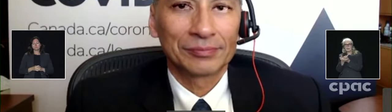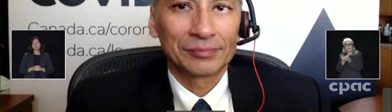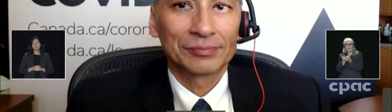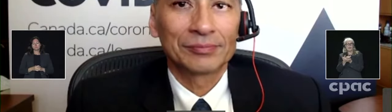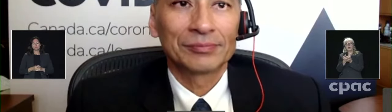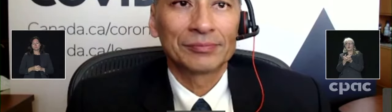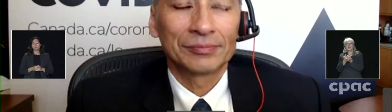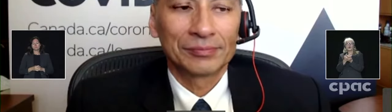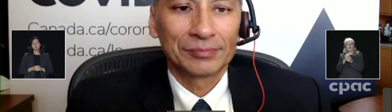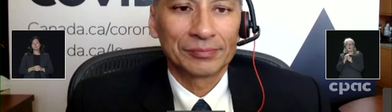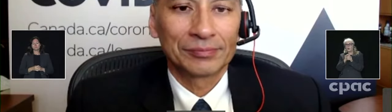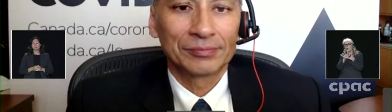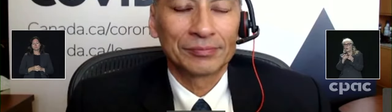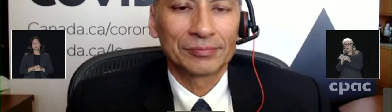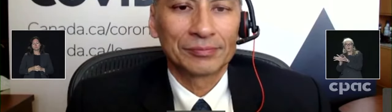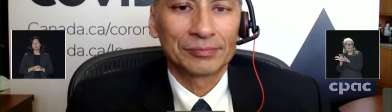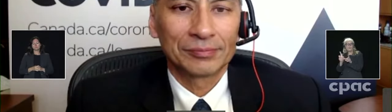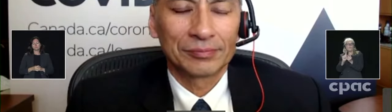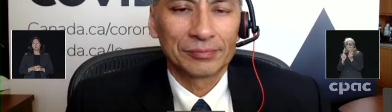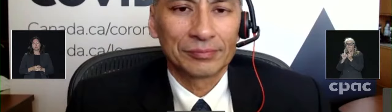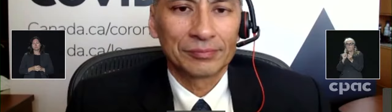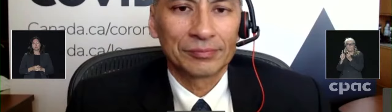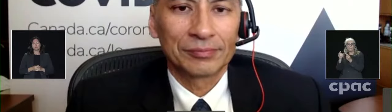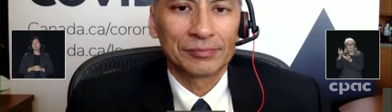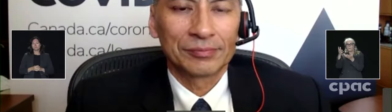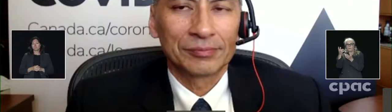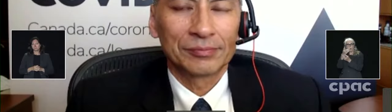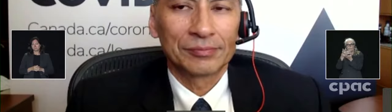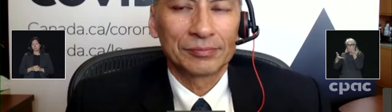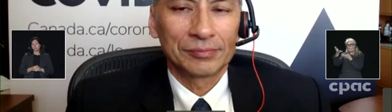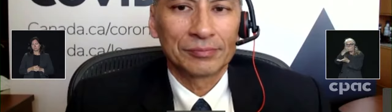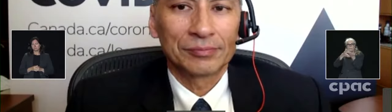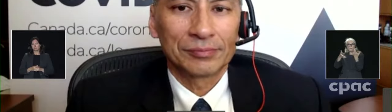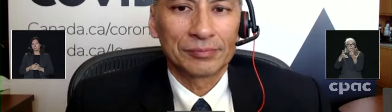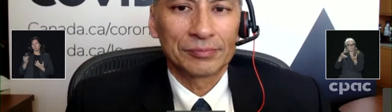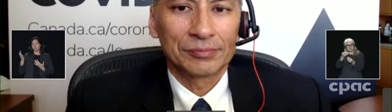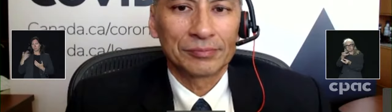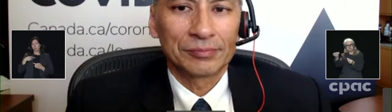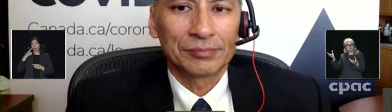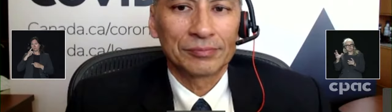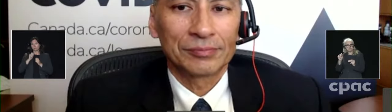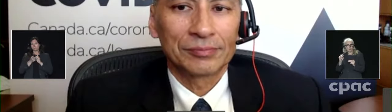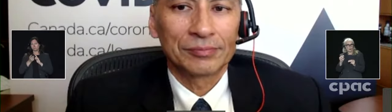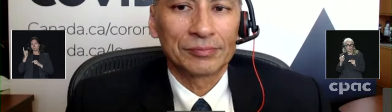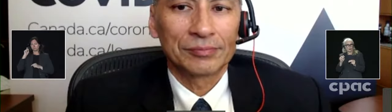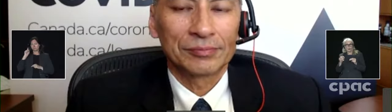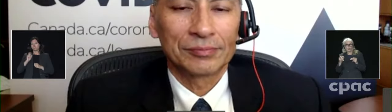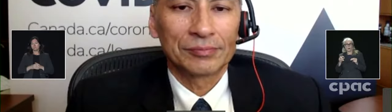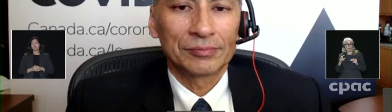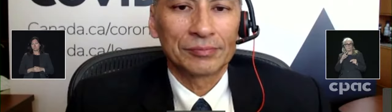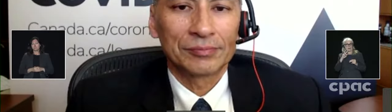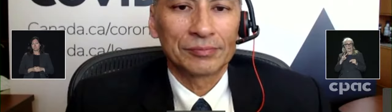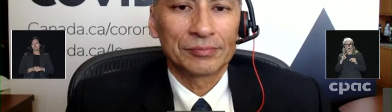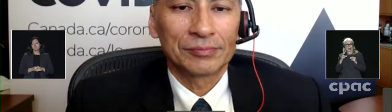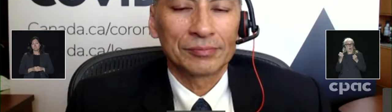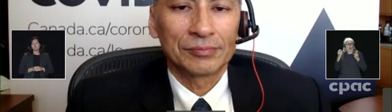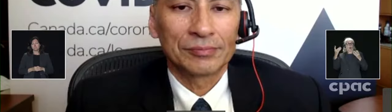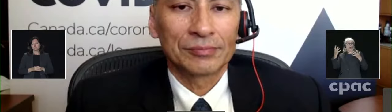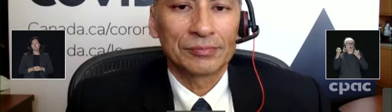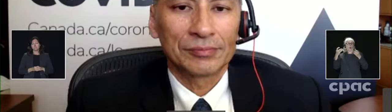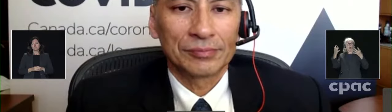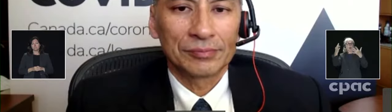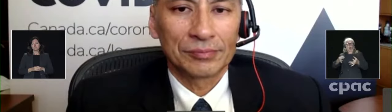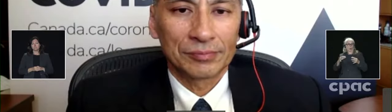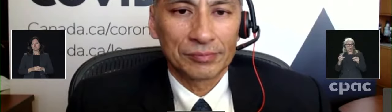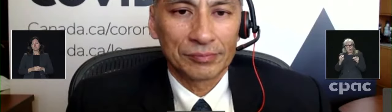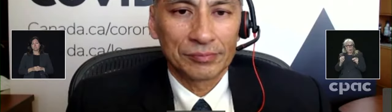contamination par les fomites, c'est-à-dire par les contacts. Ça ne veut pas dire que ça n'existe pas, mais est-ce qu'on sait